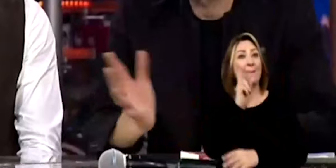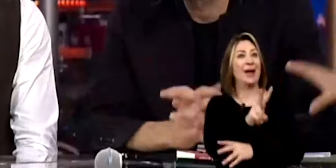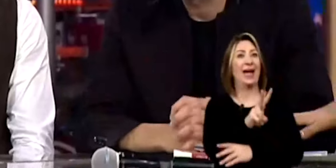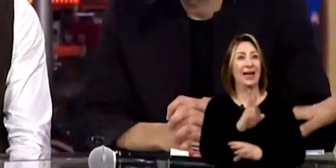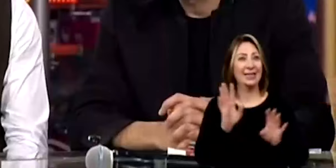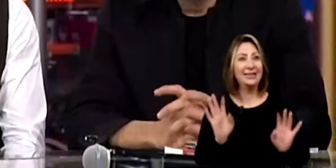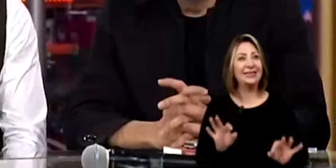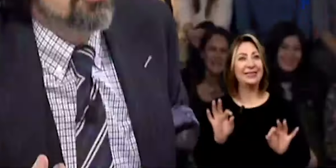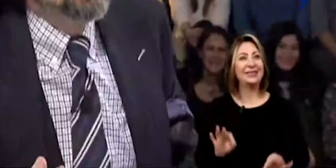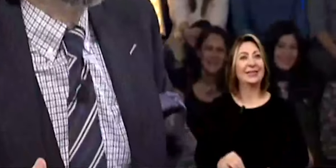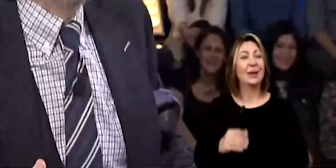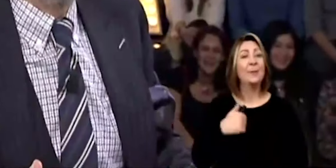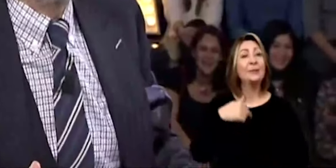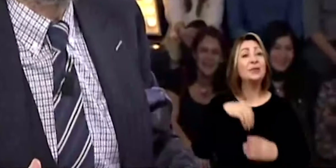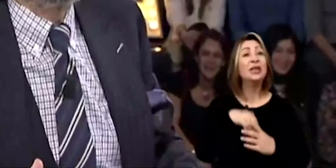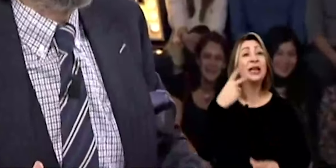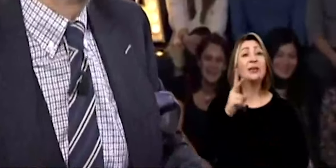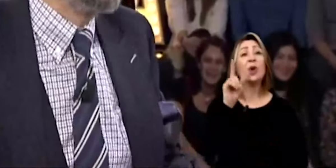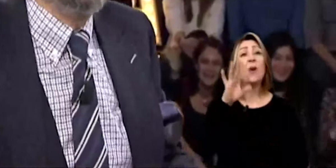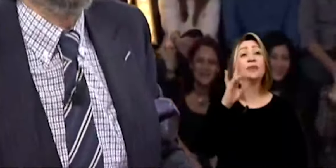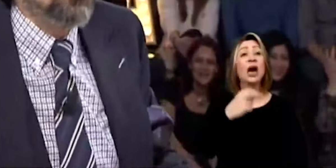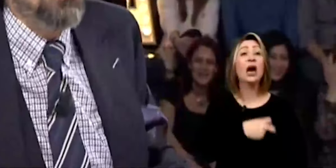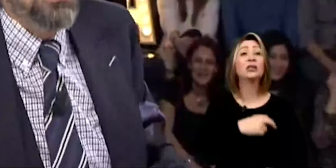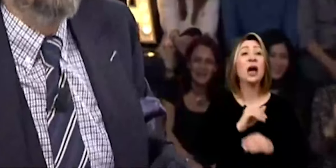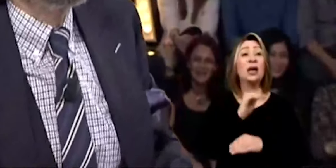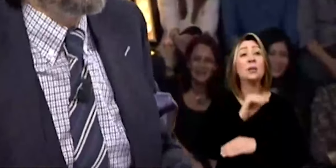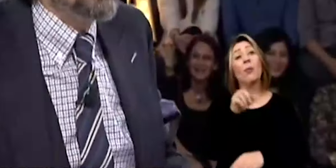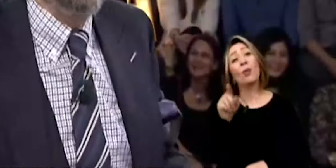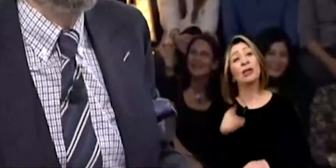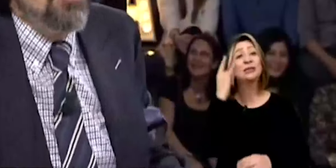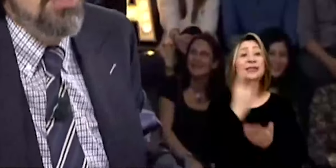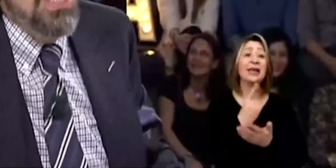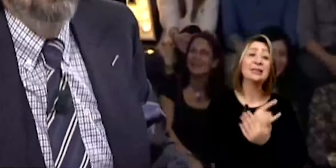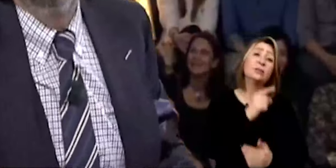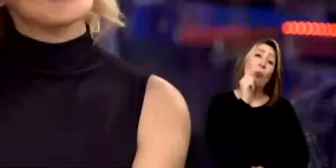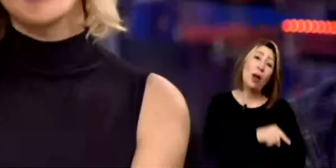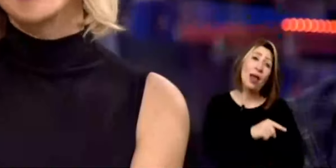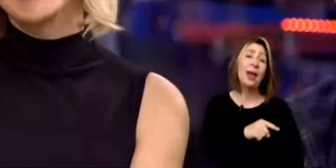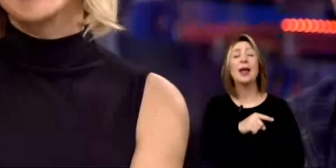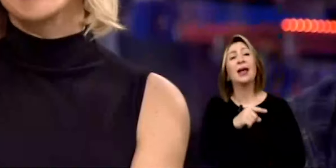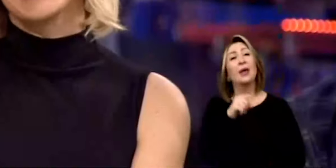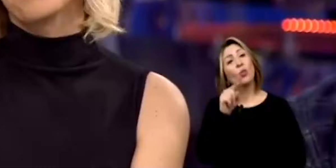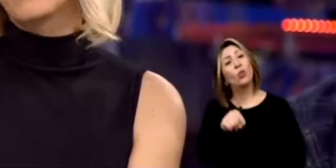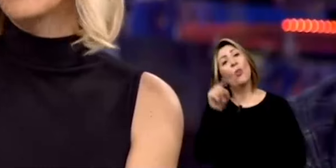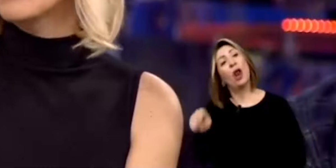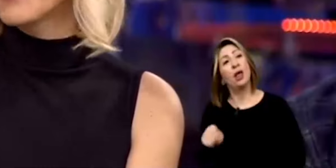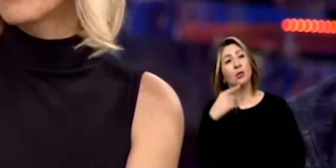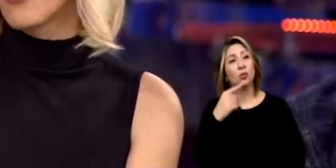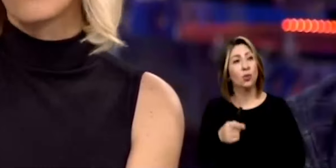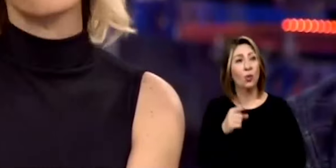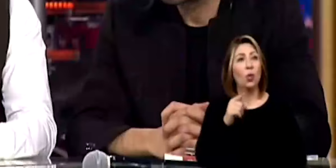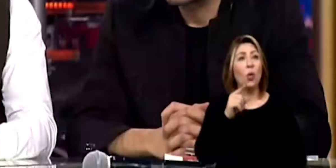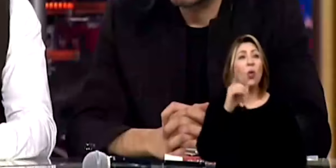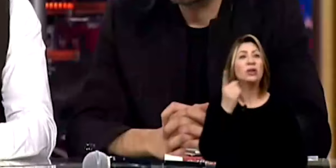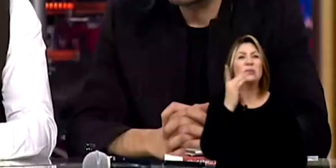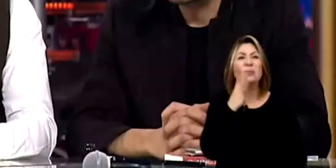yere bakarak. Mesela benimle ilgili diyor ki 2015'te diyor aşk hayatı şöyle, seks hayatı böyle, yapıyorsun iş hayatı mi? Şöyle diyor. Halbuki o